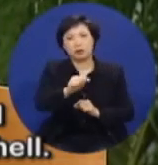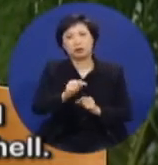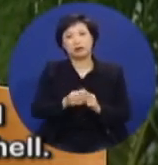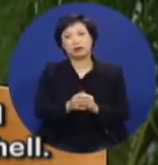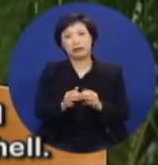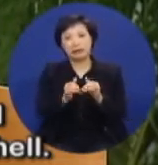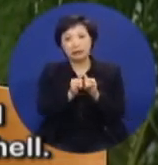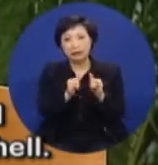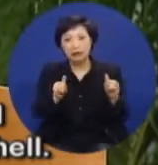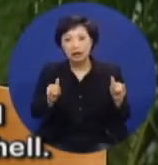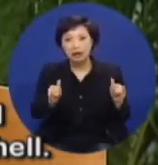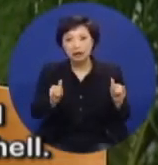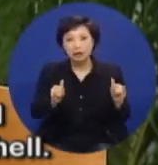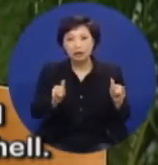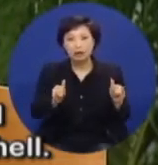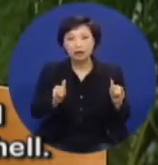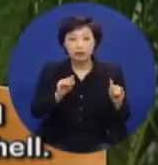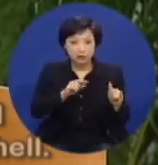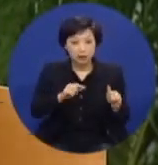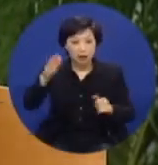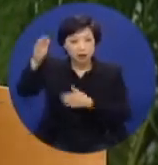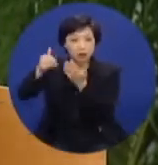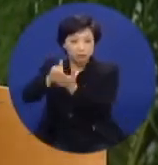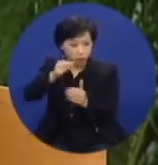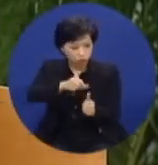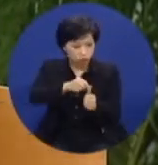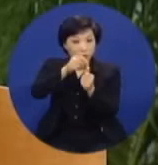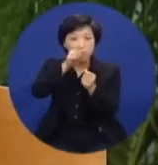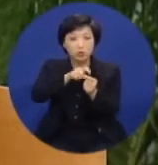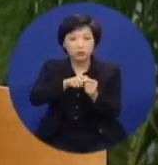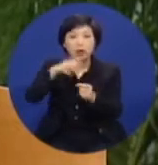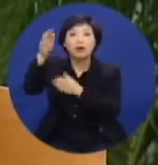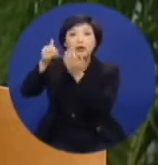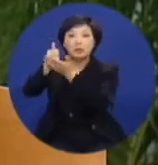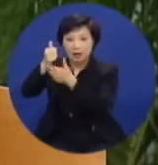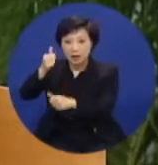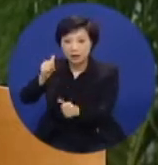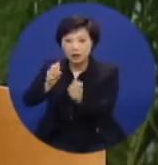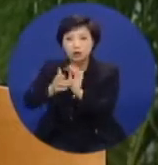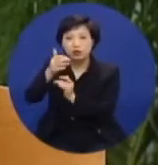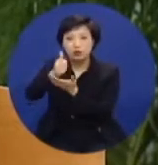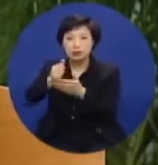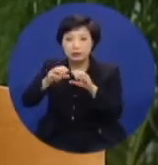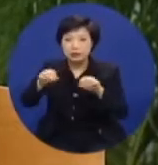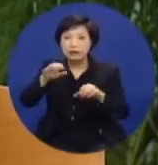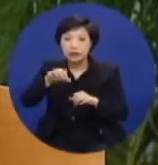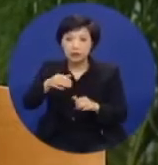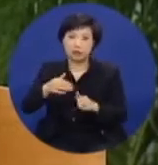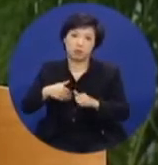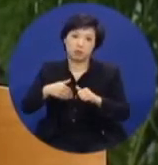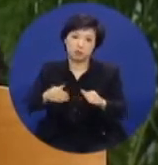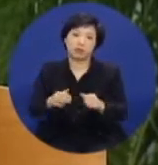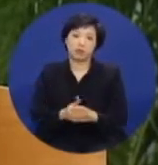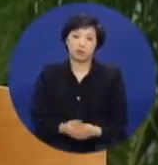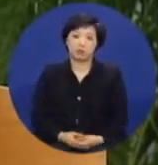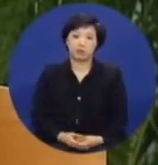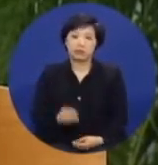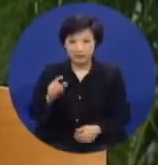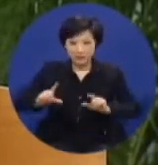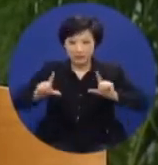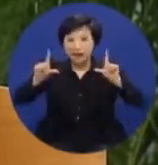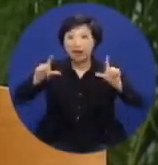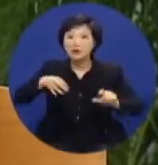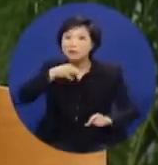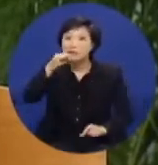인간을 차려 내려고 하나님이 아돌 예수가 있다며 왔는데 그 날을